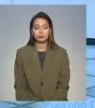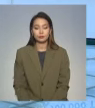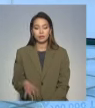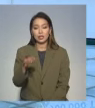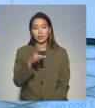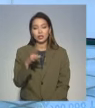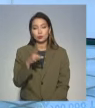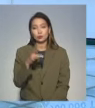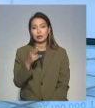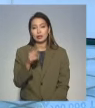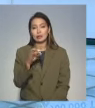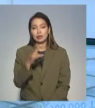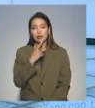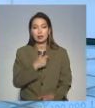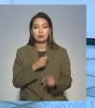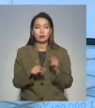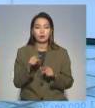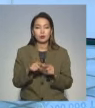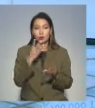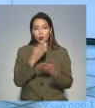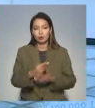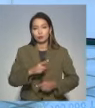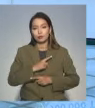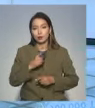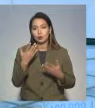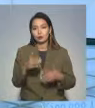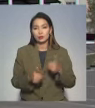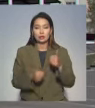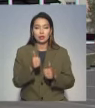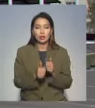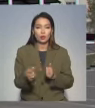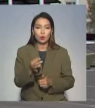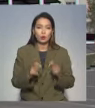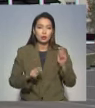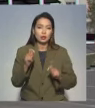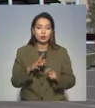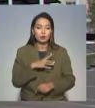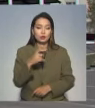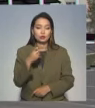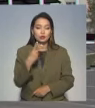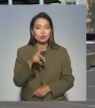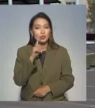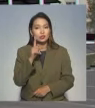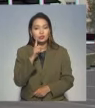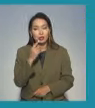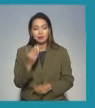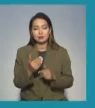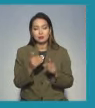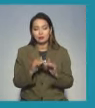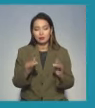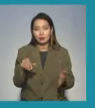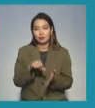Республикал Кайсар әскери патриоттық ойыны өз мәресіне жетті. Сайысты әр облыстан келген 120 жас бақсынады. Оның